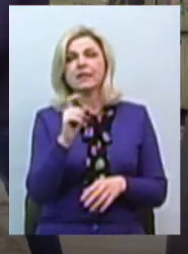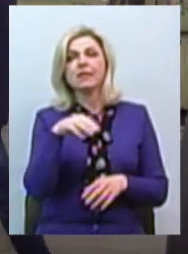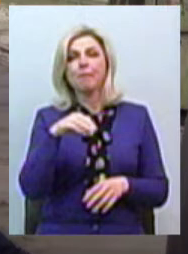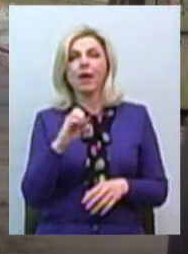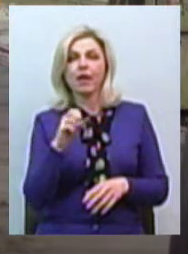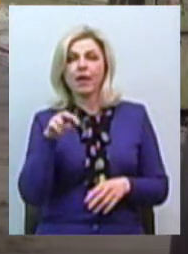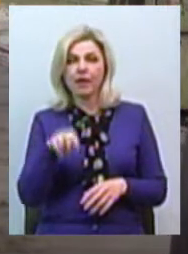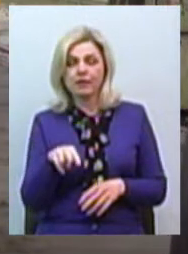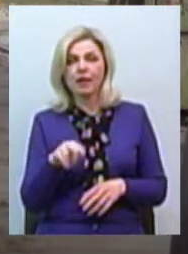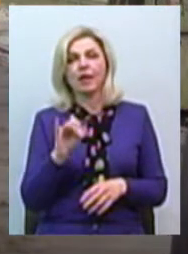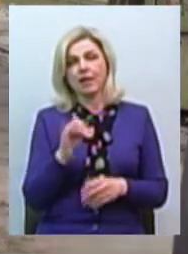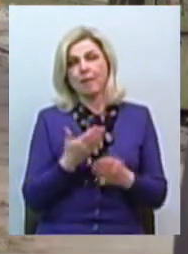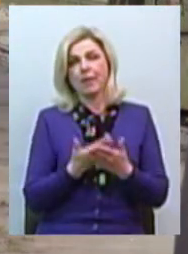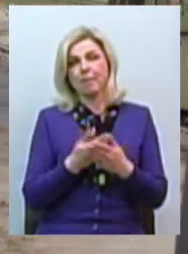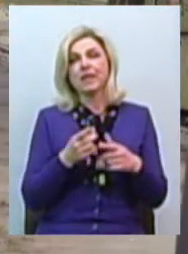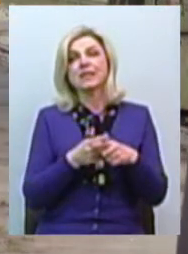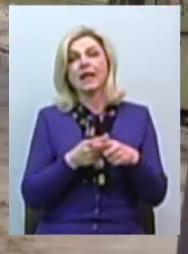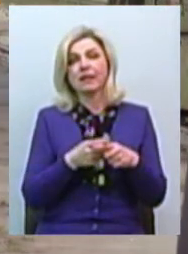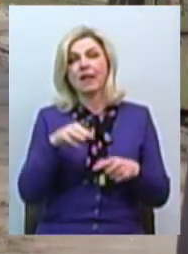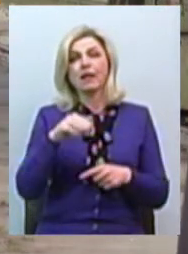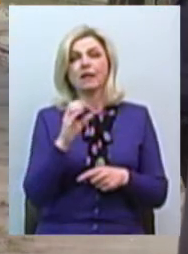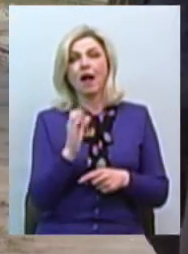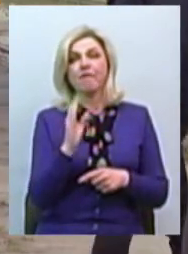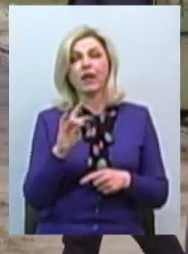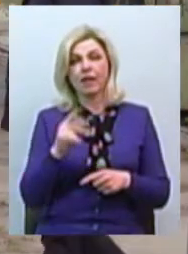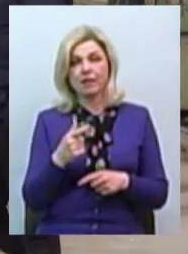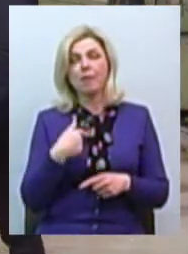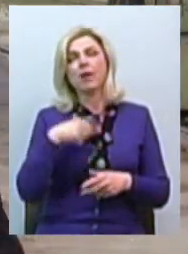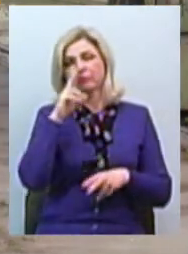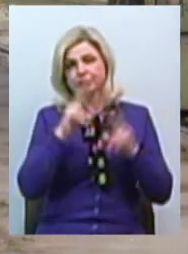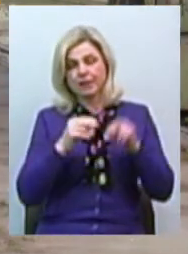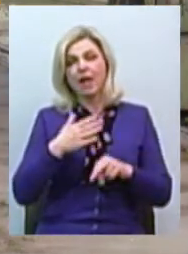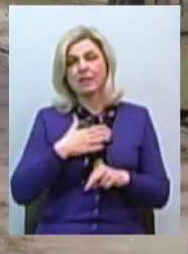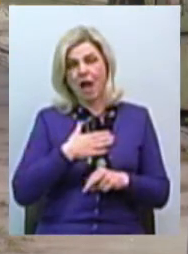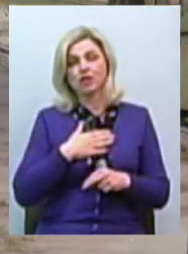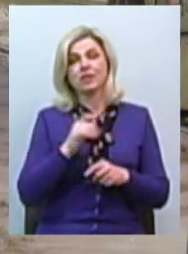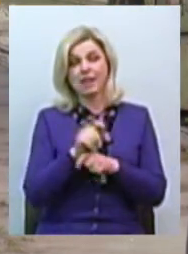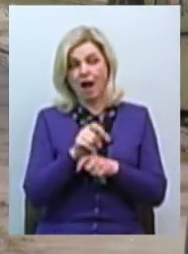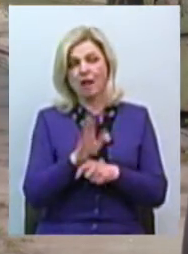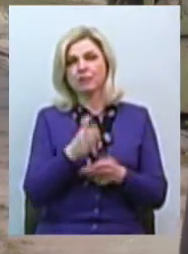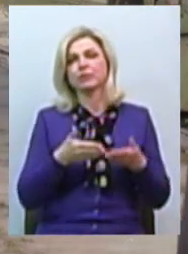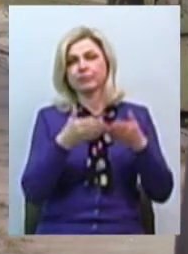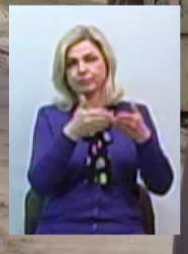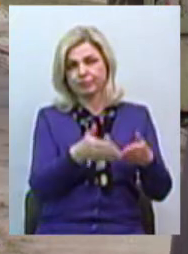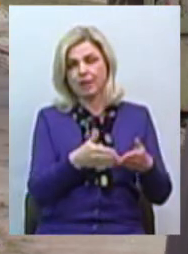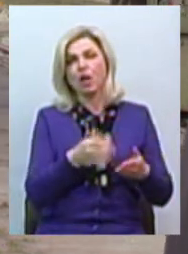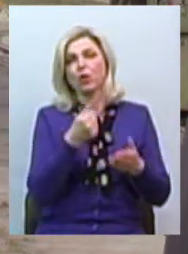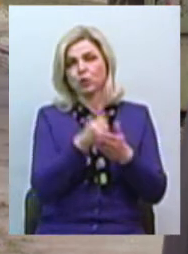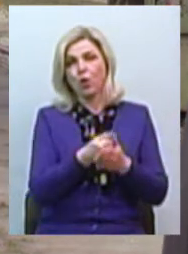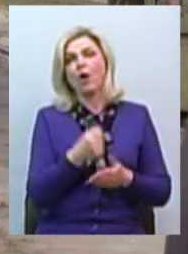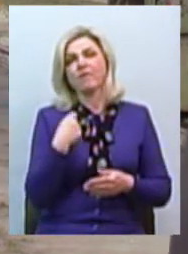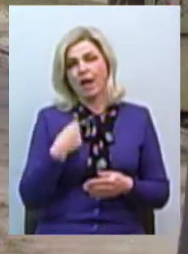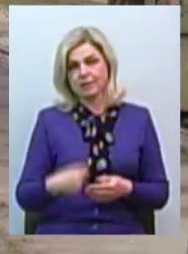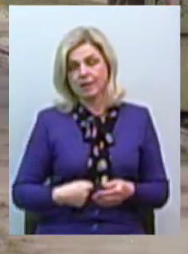Чорне море, Ізмаїл, Роттердам. Десь до середини травня, ми сподіваємось, наші замовлення будуть у наших голландських партнерів. Це голландська компанія «Євробалк»